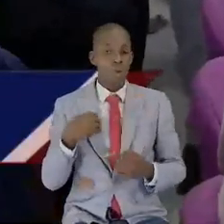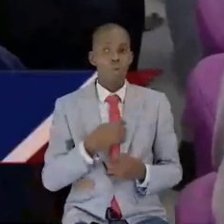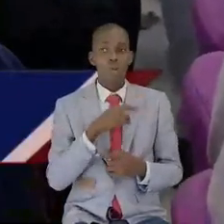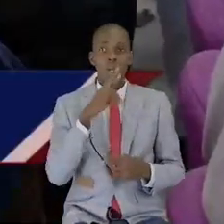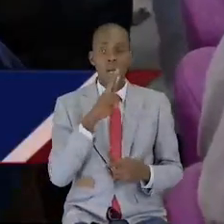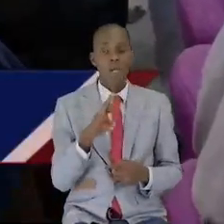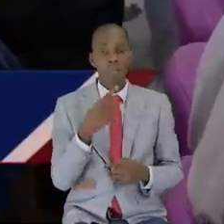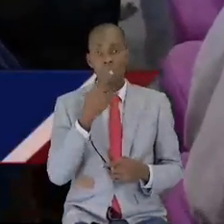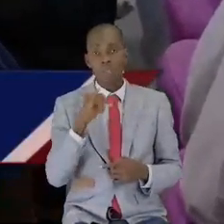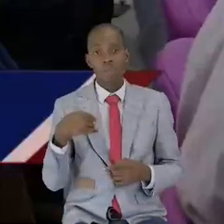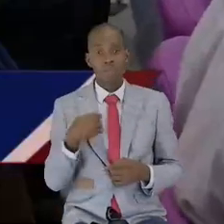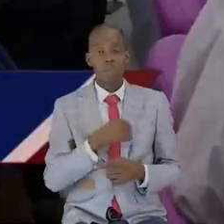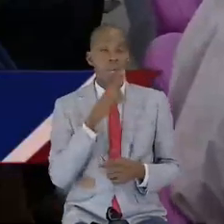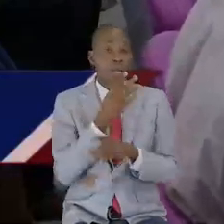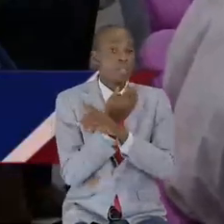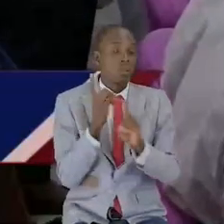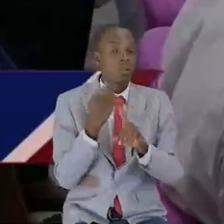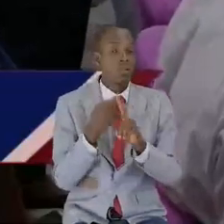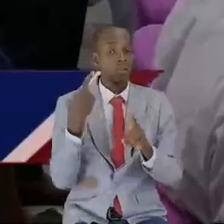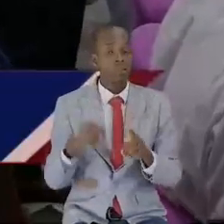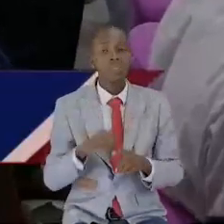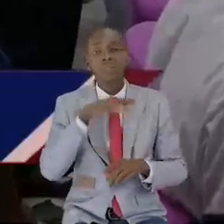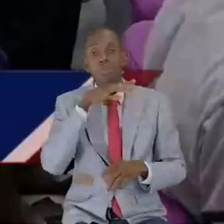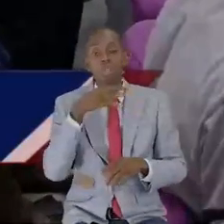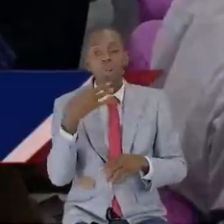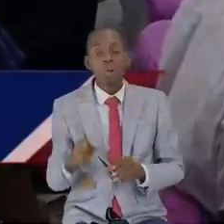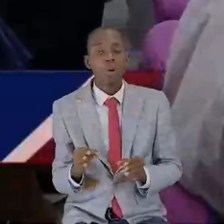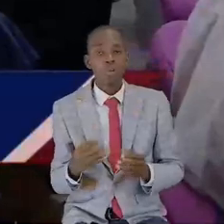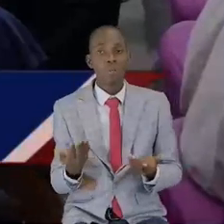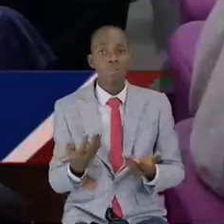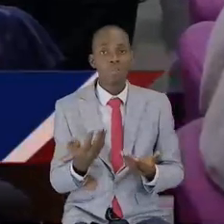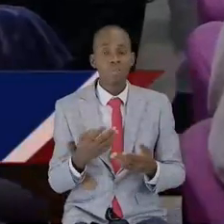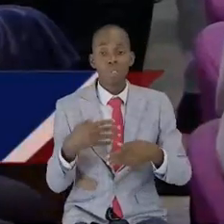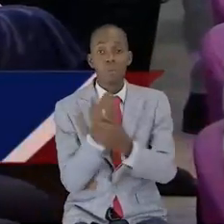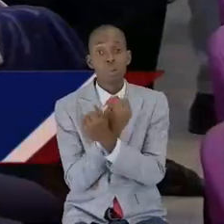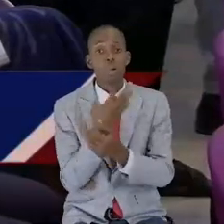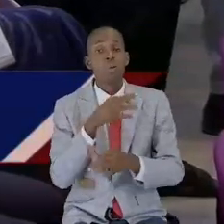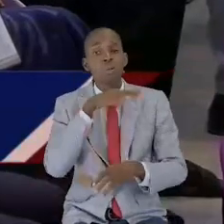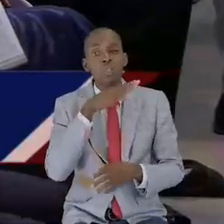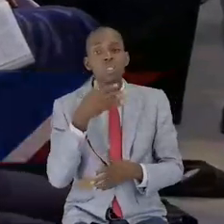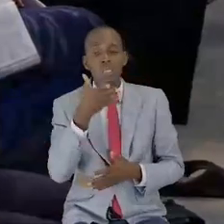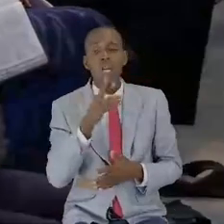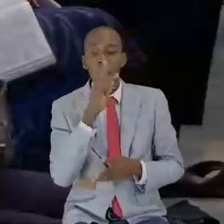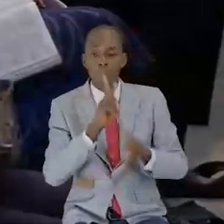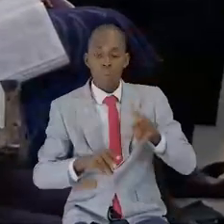de cette servitude de la corruption. Et dans la communauté, il y a ceux qui mènent des vies